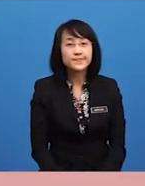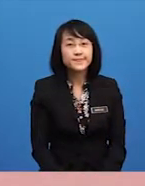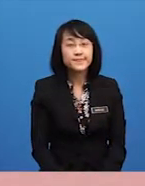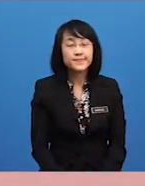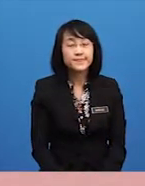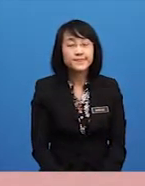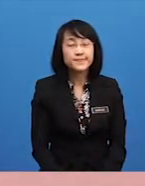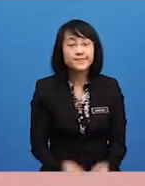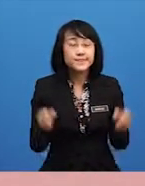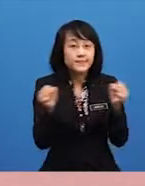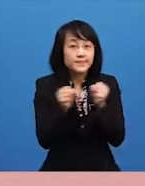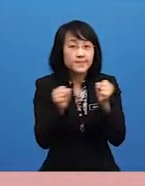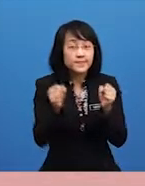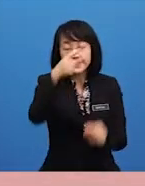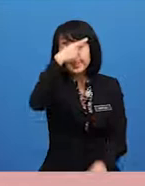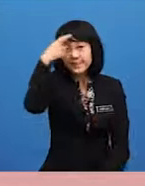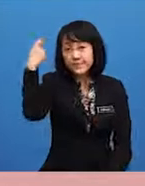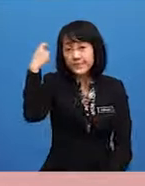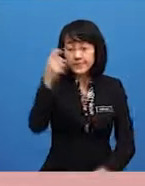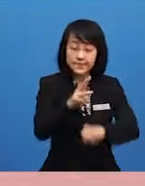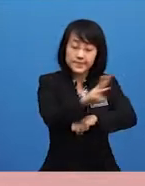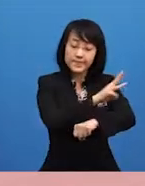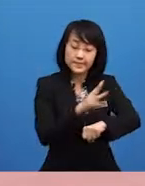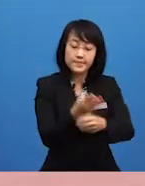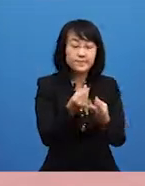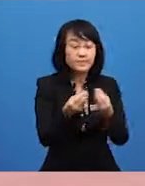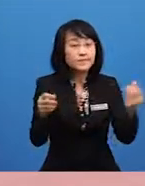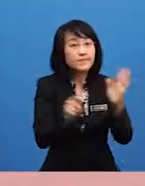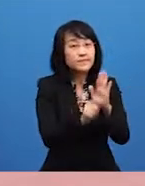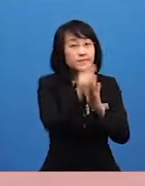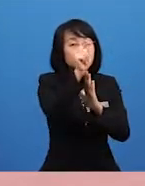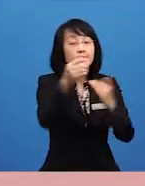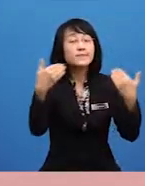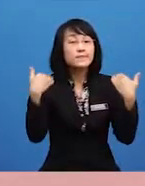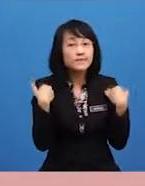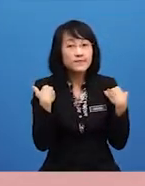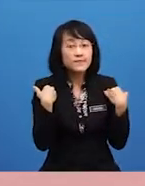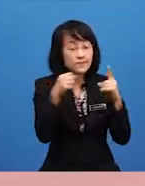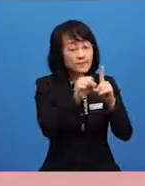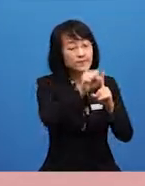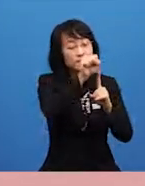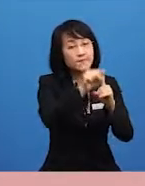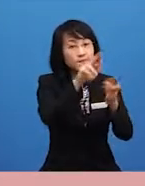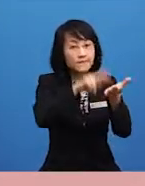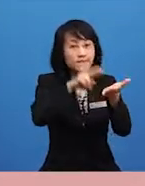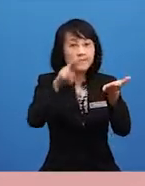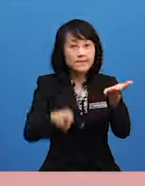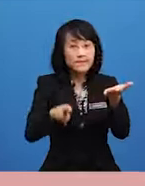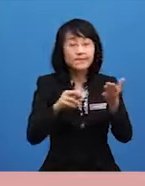ini disebabkan kawasan tanah tinggi mempunyai suhu yang